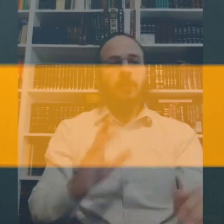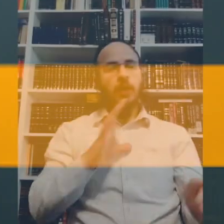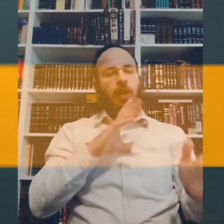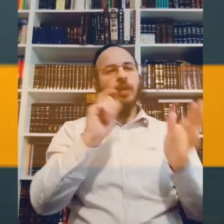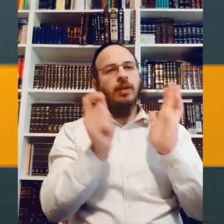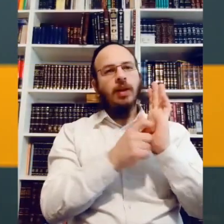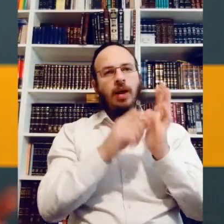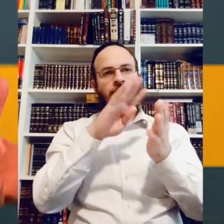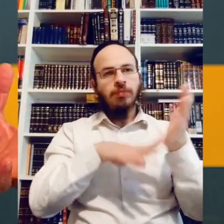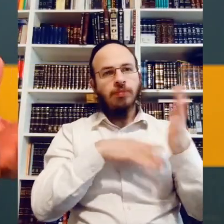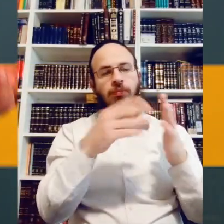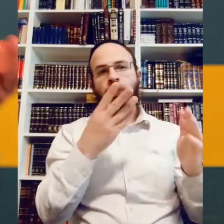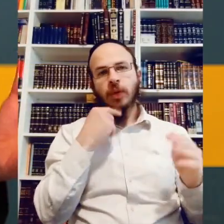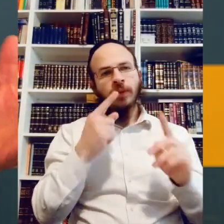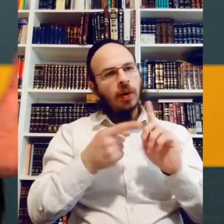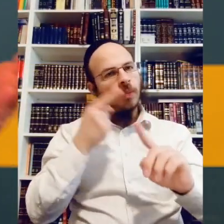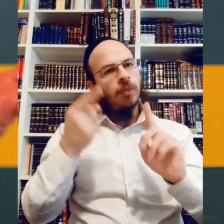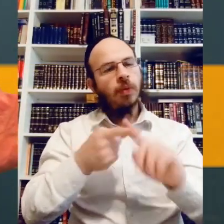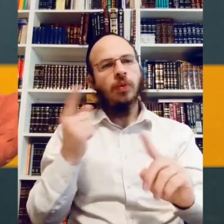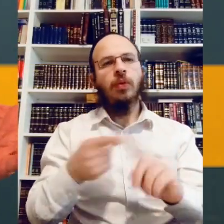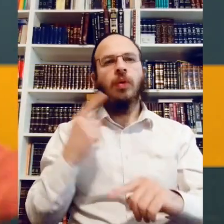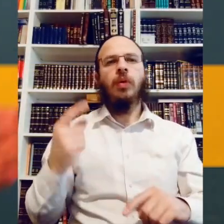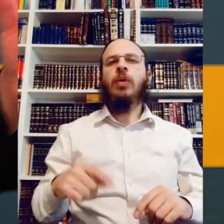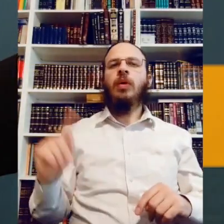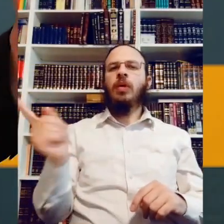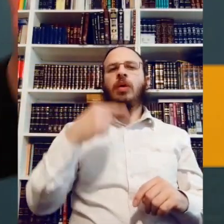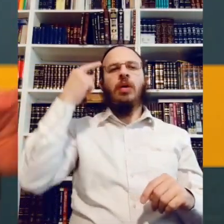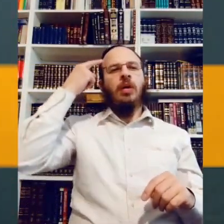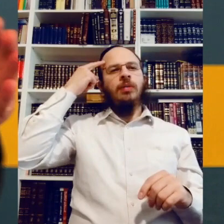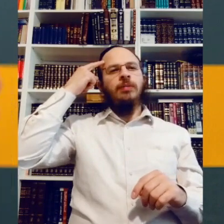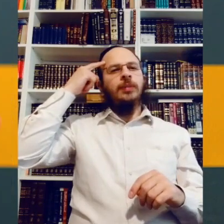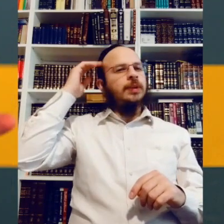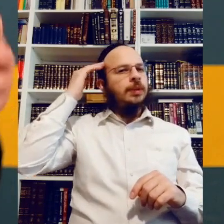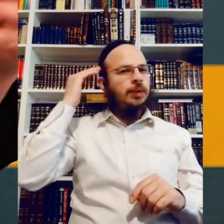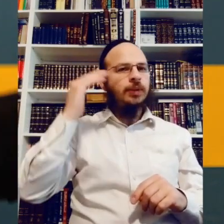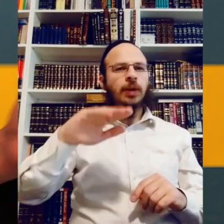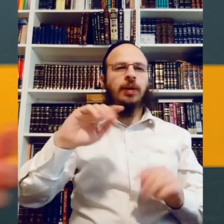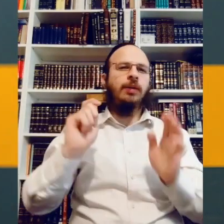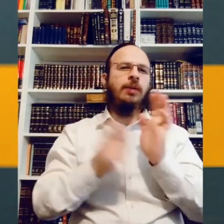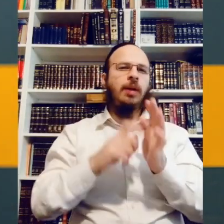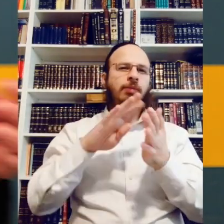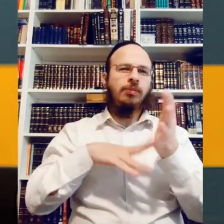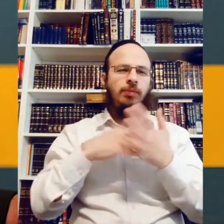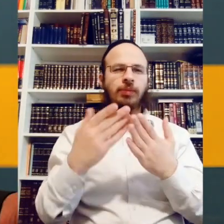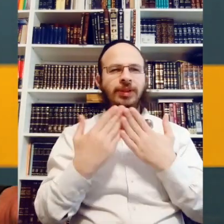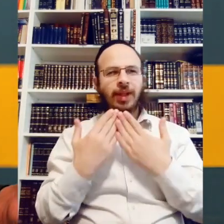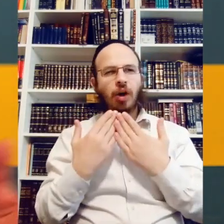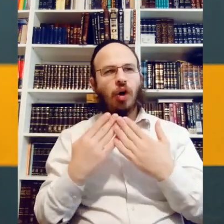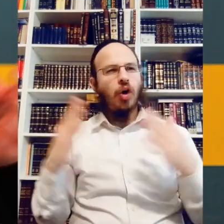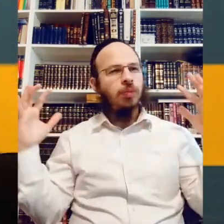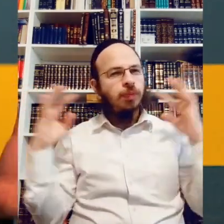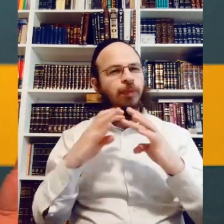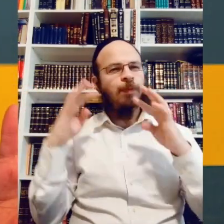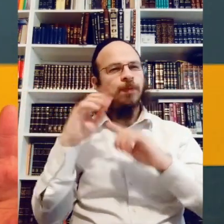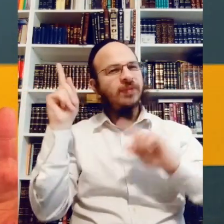Darius, il existe des dates porteuses dans le calendrier juif. Oh, bien sûr, tout le monde a en tête les grandes fêtes qui nous voient nous réunir dans nos